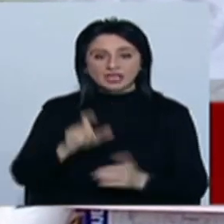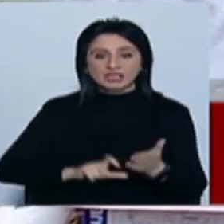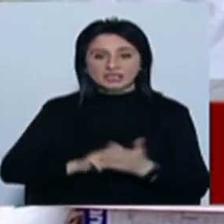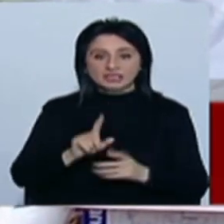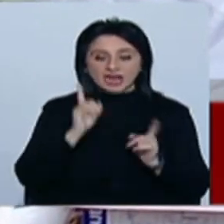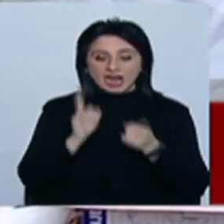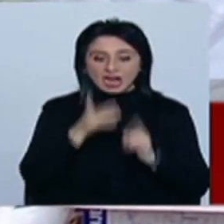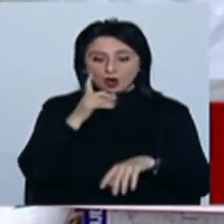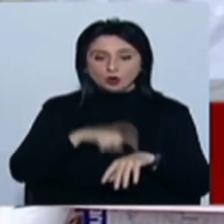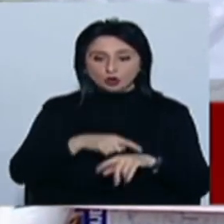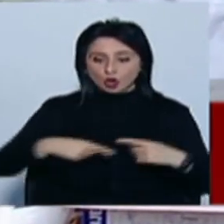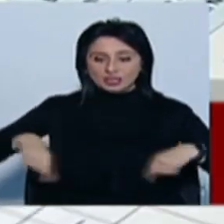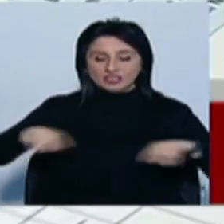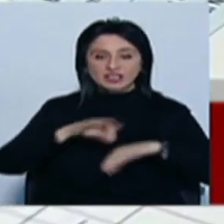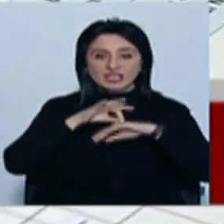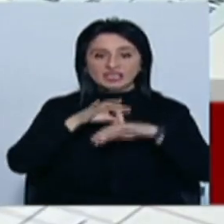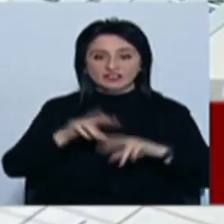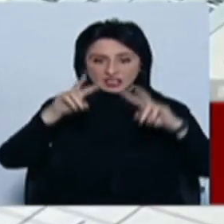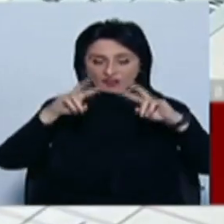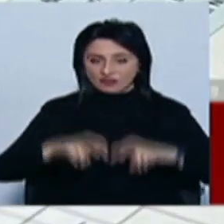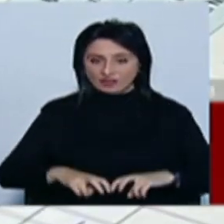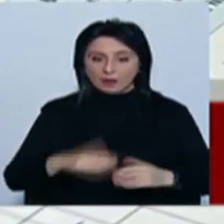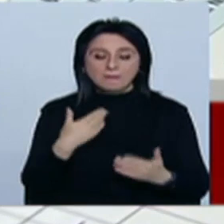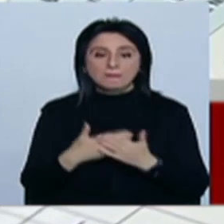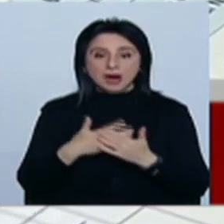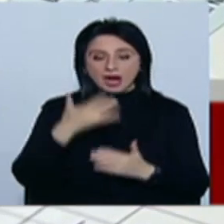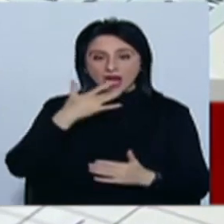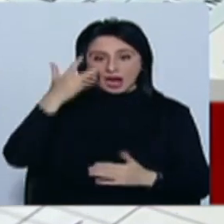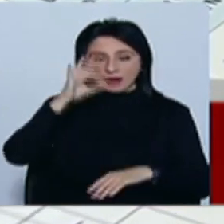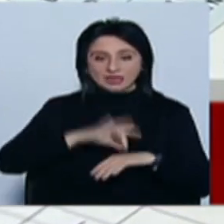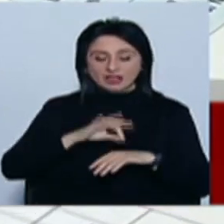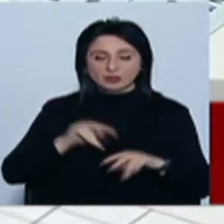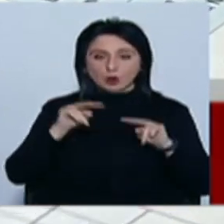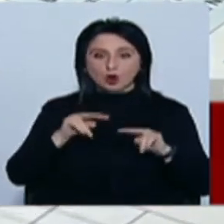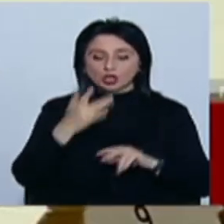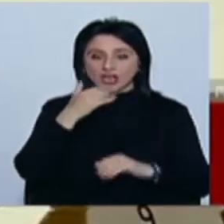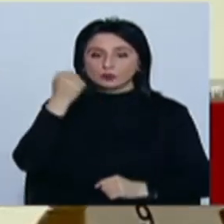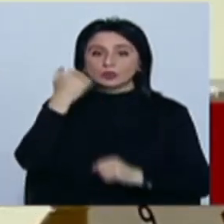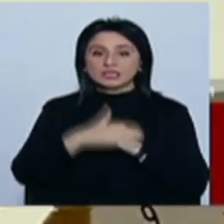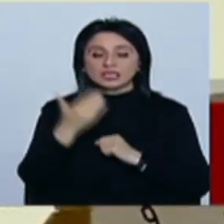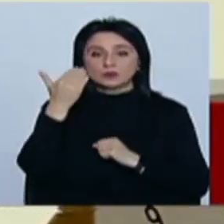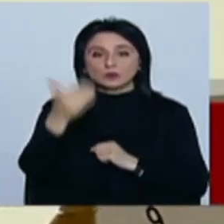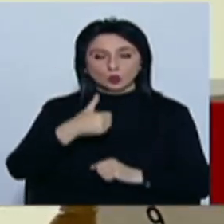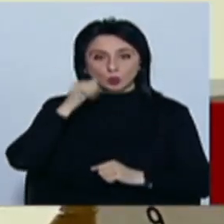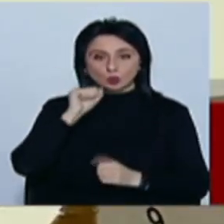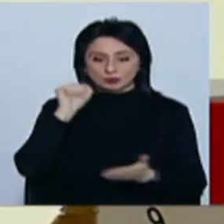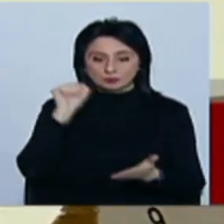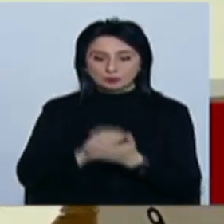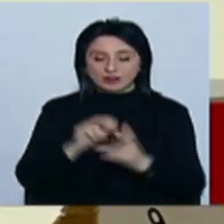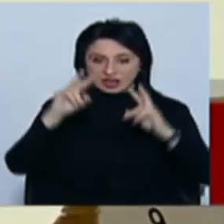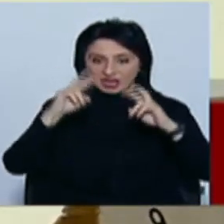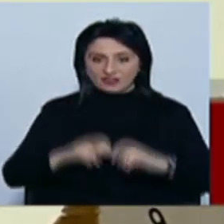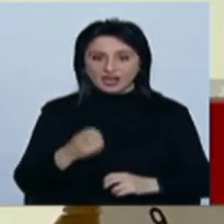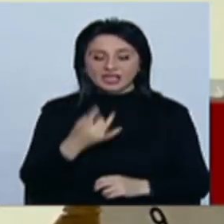გზა რეალურ დროსა და სივრცეში ჩატარებული კვლევებია. მაგალითად, ამერიკის დაავადებათა კონტროლის ეროვნული ცენტრის მიერ გუშინ გამოქვეყნებული